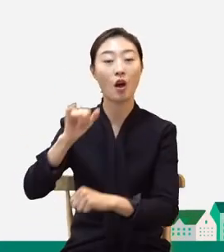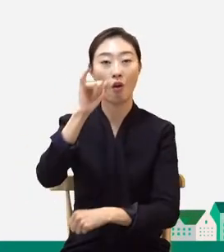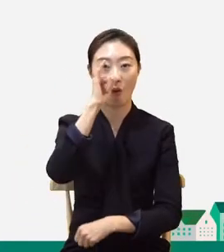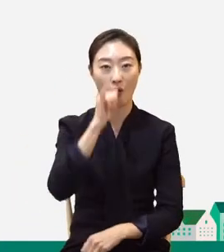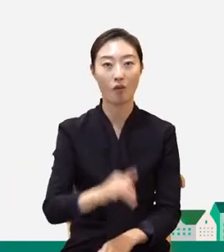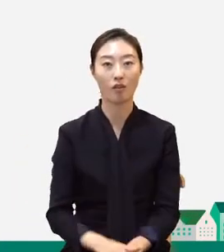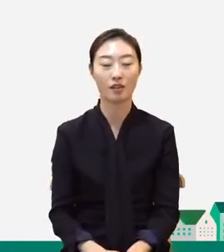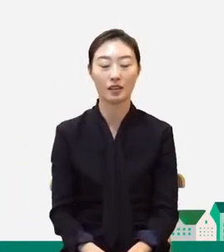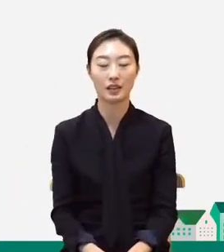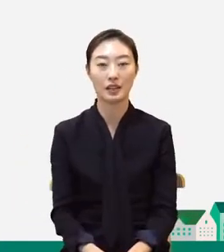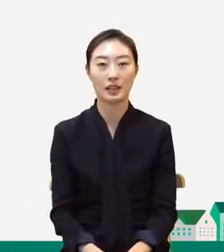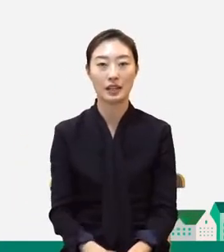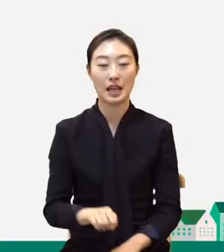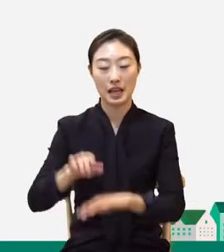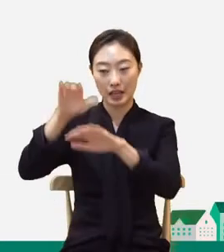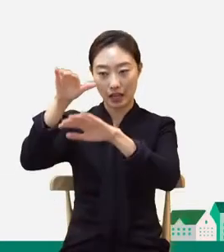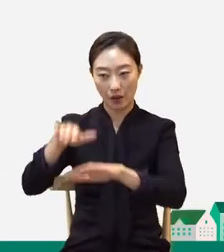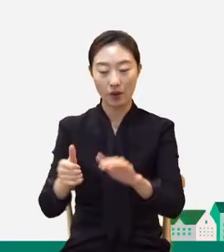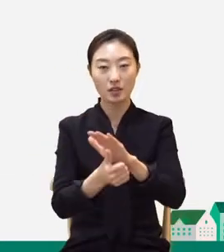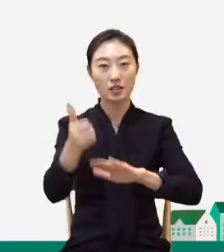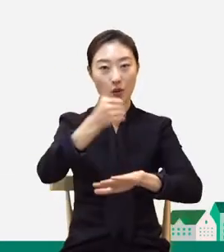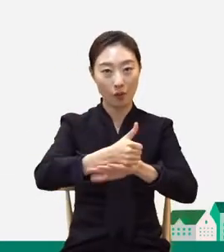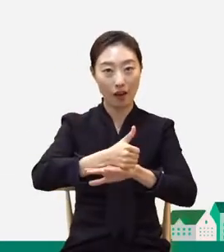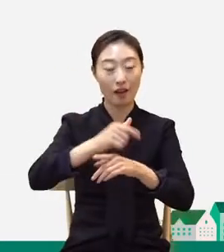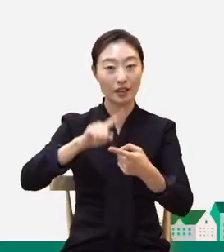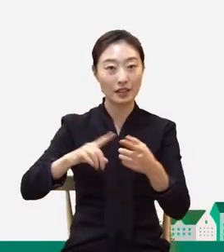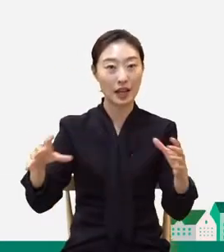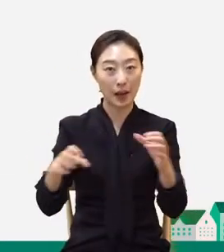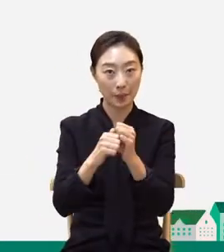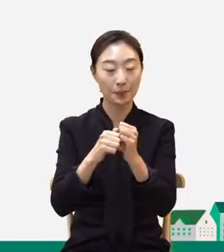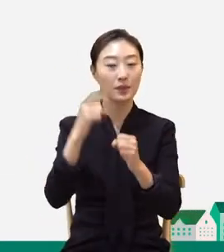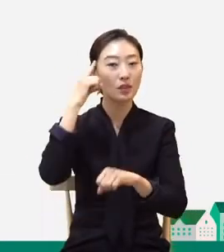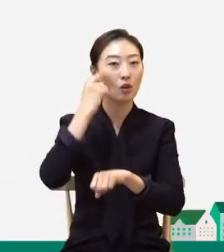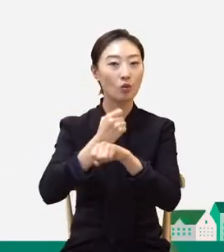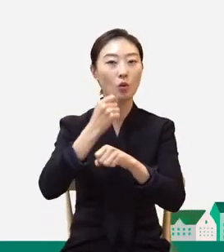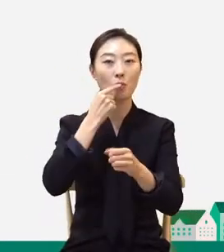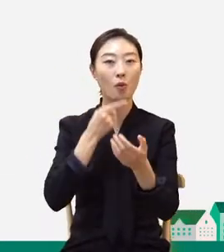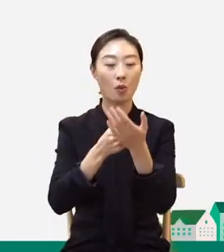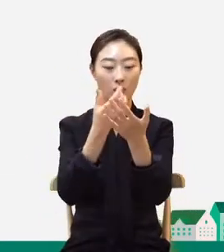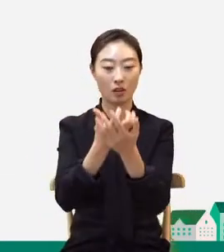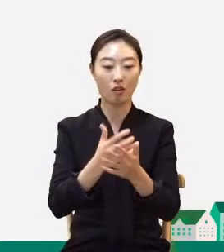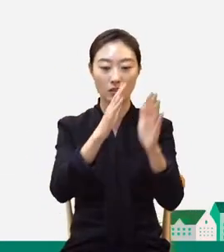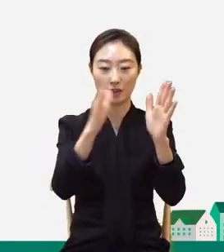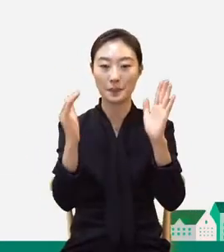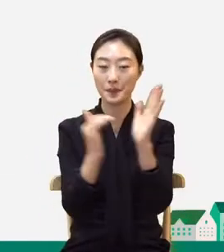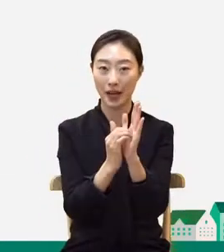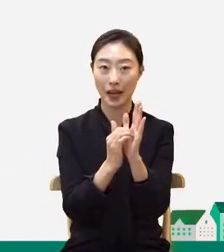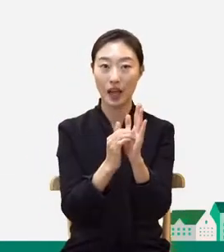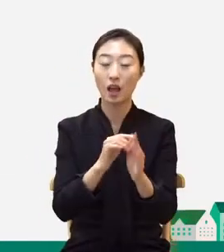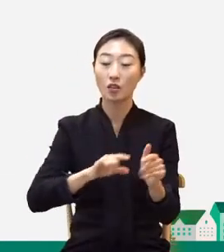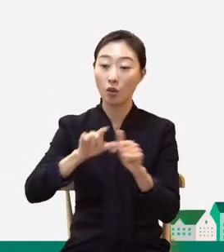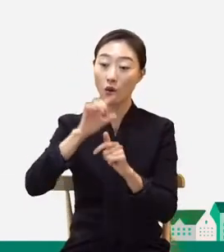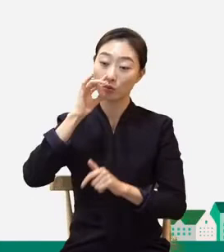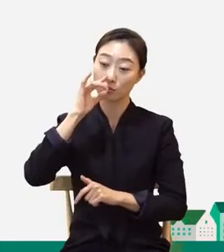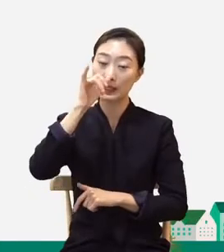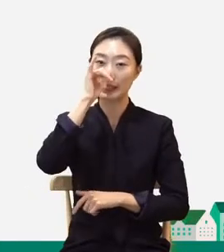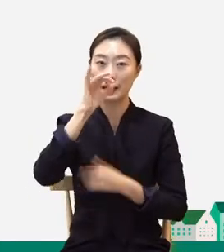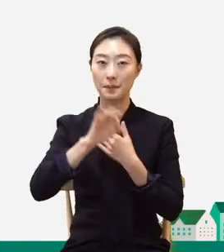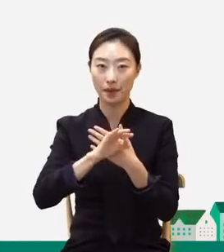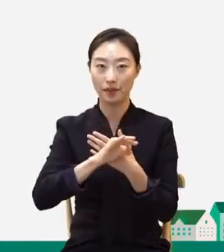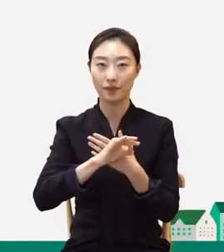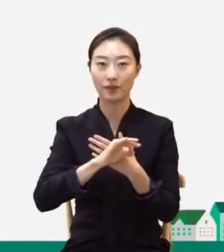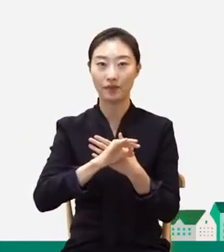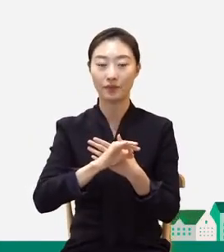그래서 저희가 이런 말씀드렸던 내용과 성과들에 대해서 저희 연구보고서에 정리를 해놓아서요. 혹시 또 궁금하신 분들은